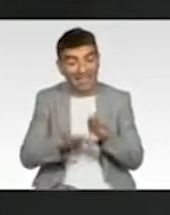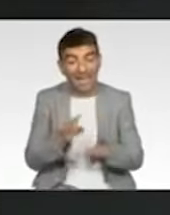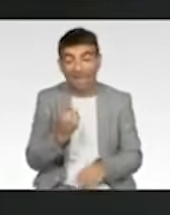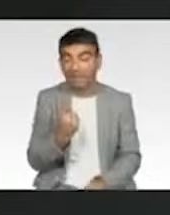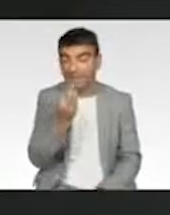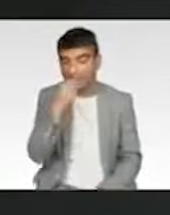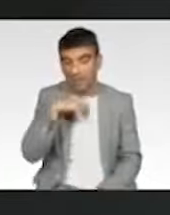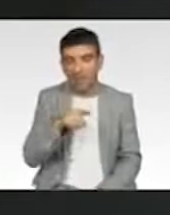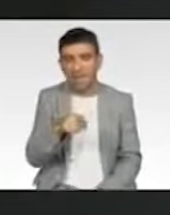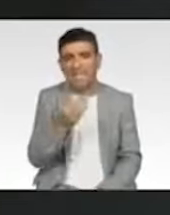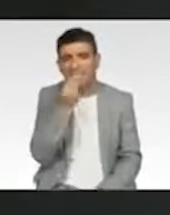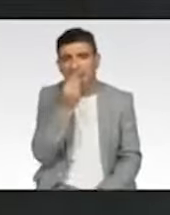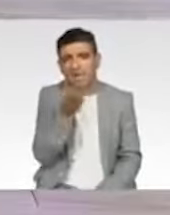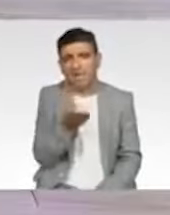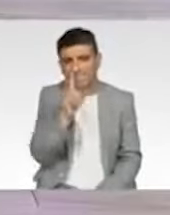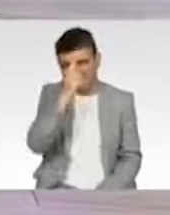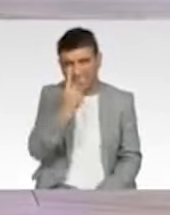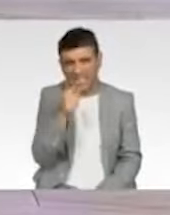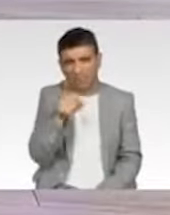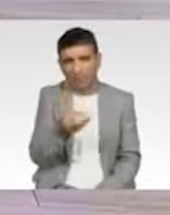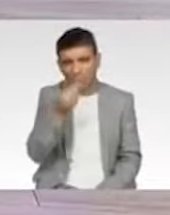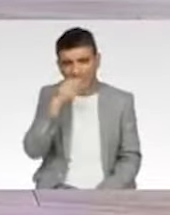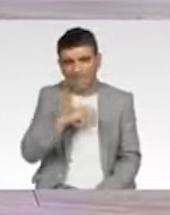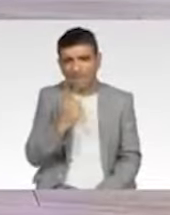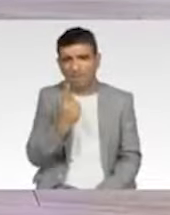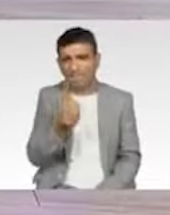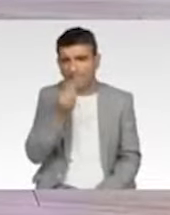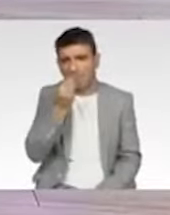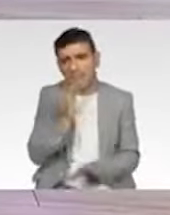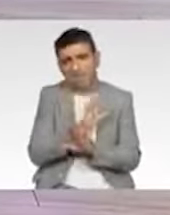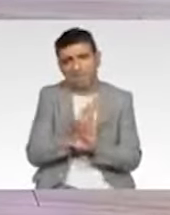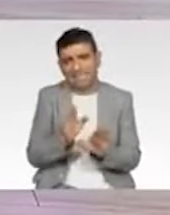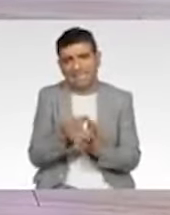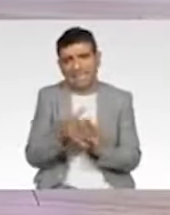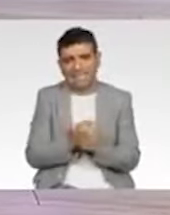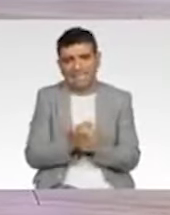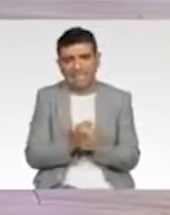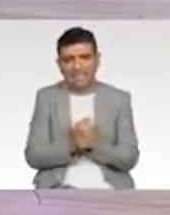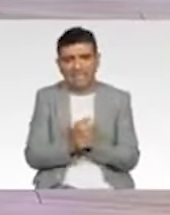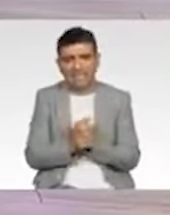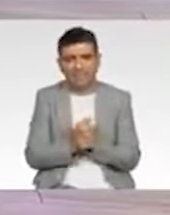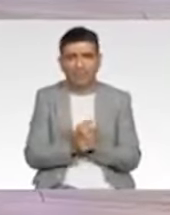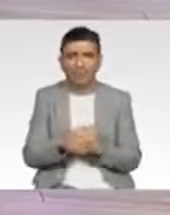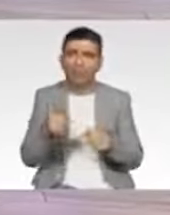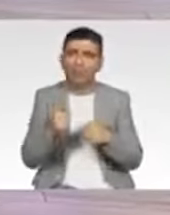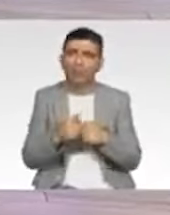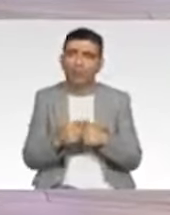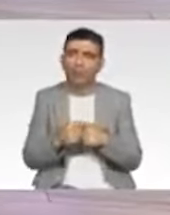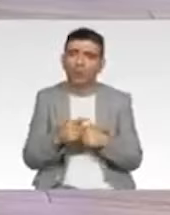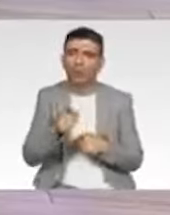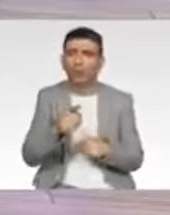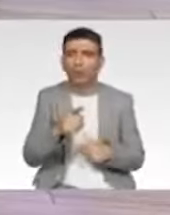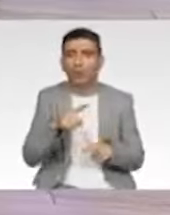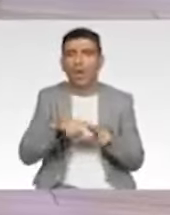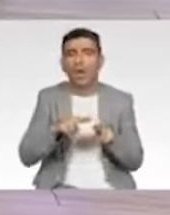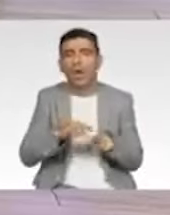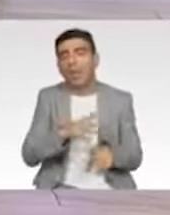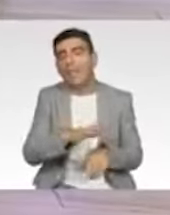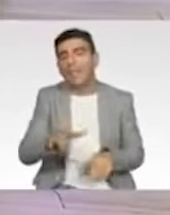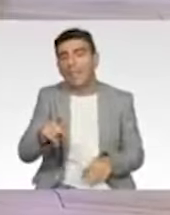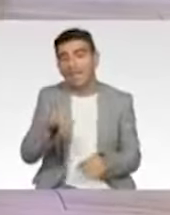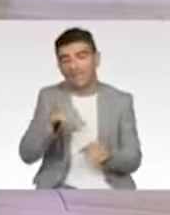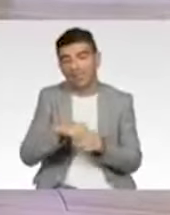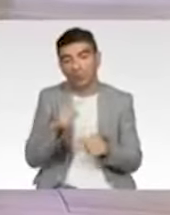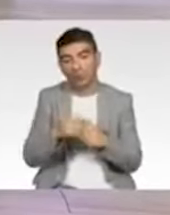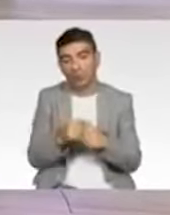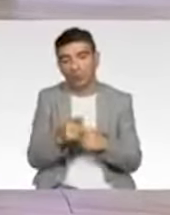yemek. Bu aslında bir öğün. Sadece bundan yeseniz bir öğünü atlayabilirsiniz. Evet. Bu. Bitti. Nohut Akdeniz diyetinin gülüdür. Nohut